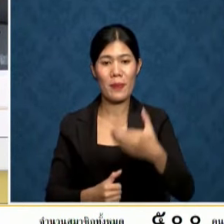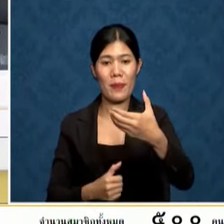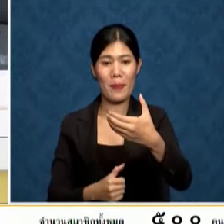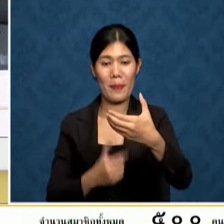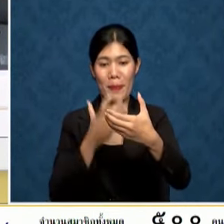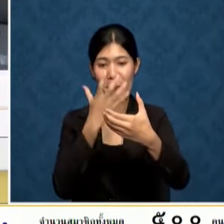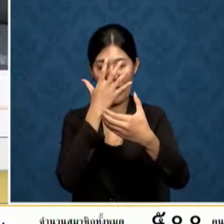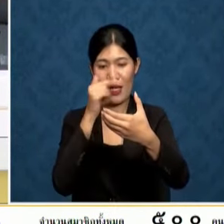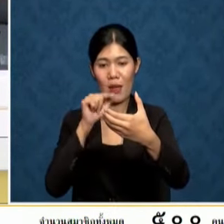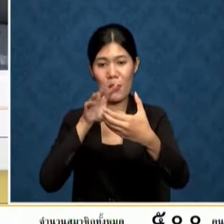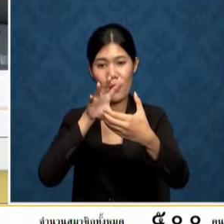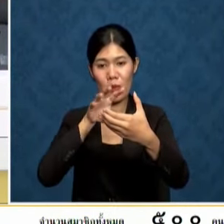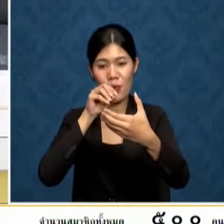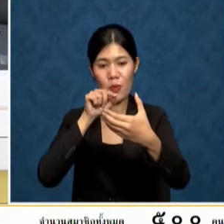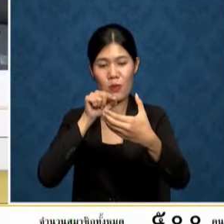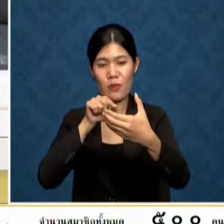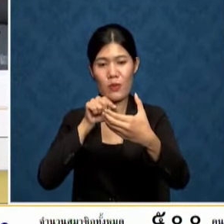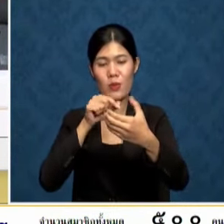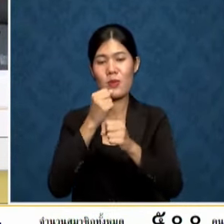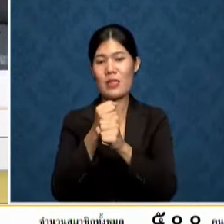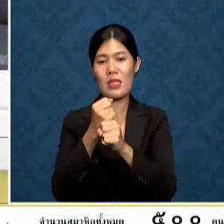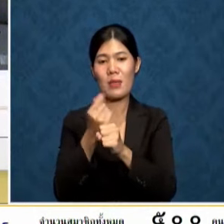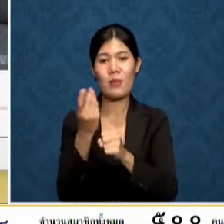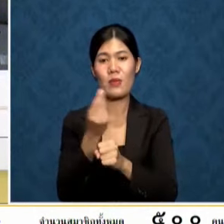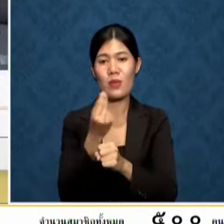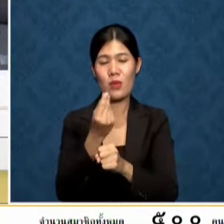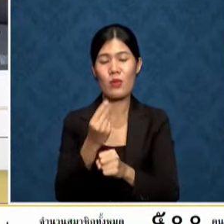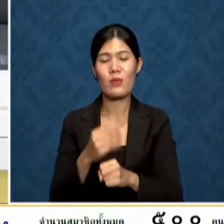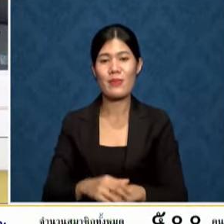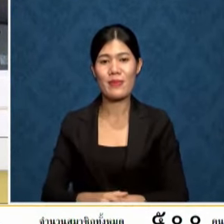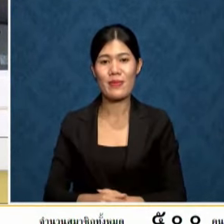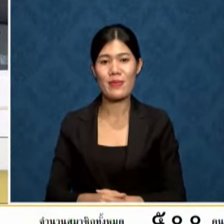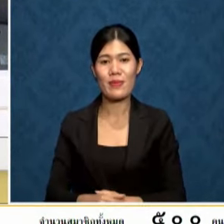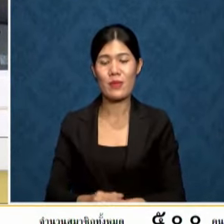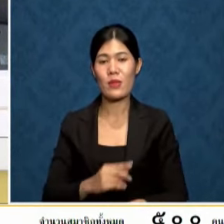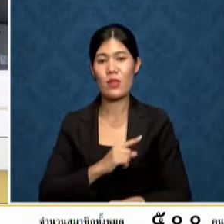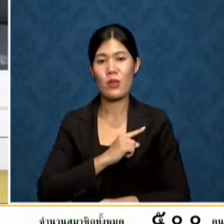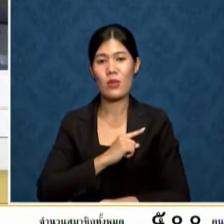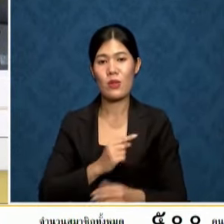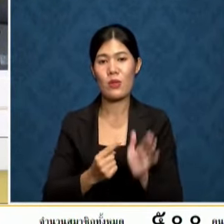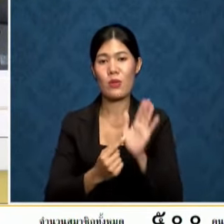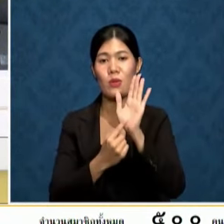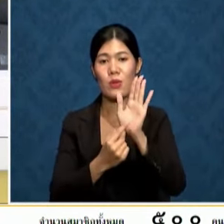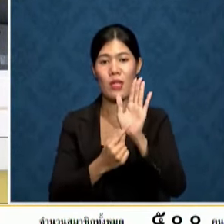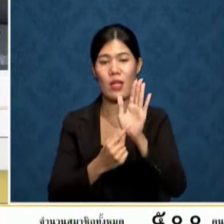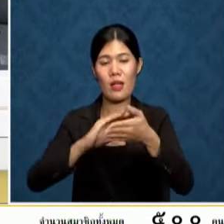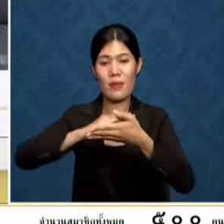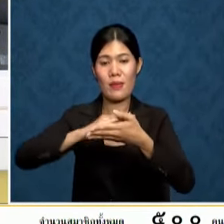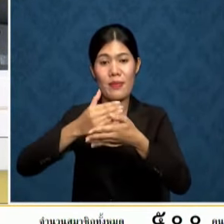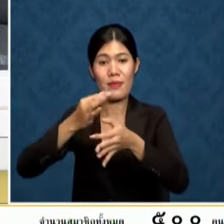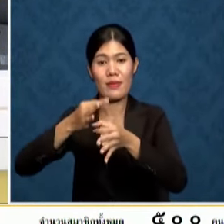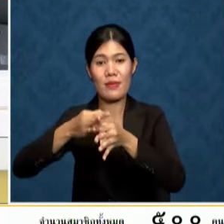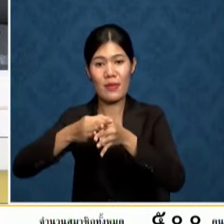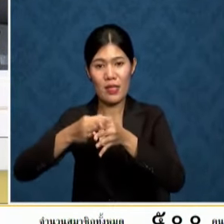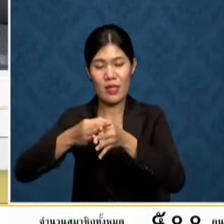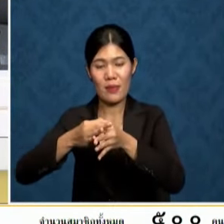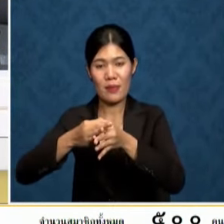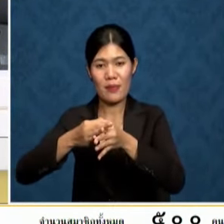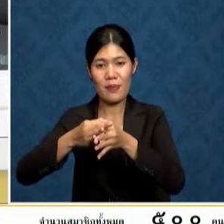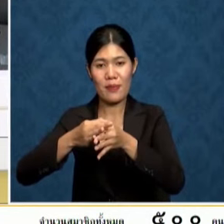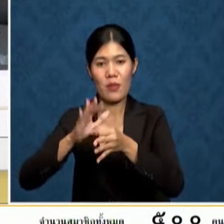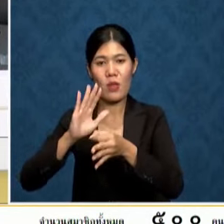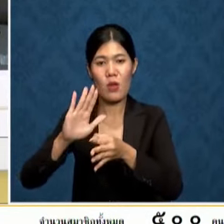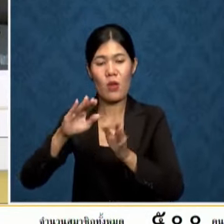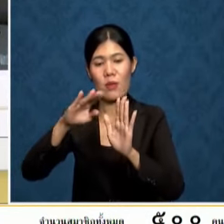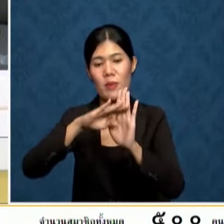นี้ยังสามารถทำได้รวดเร็วแล้วก็ทั่วถึงนะครับเช่นการเปิดบัญชีผ่านทางกลไกของรัฐก็จะ